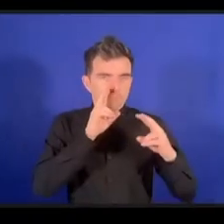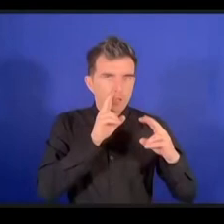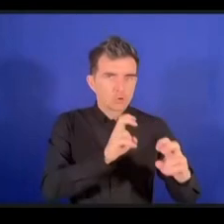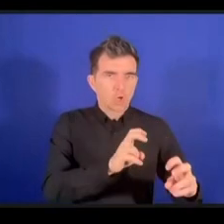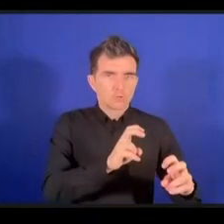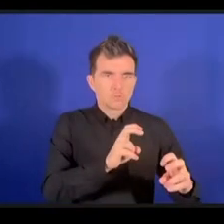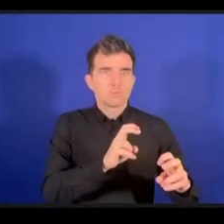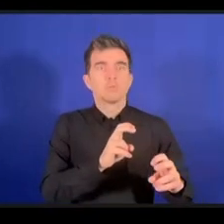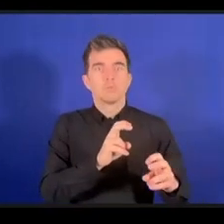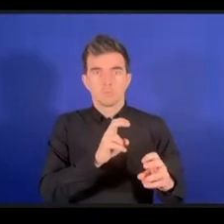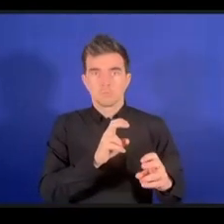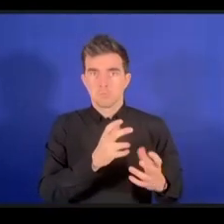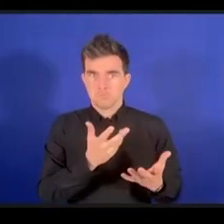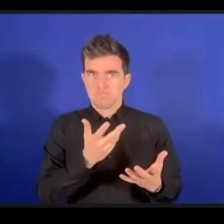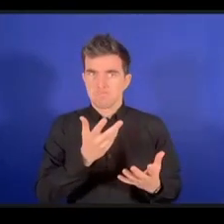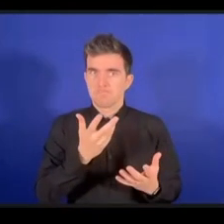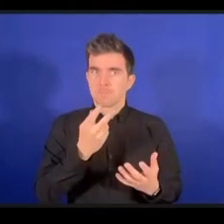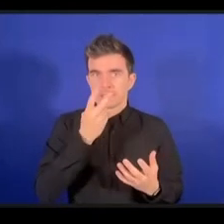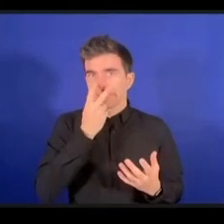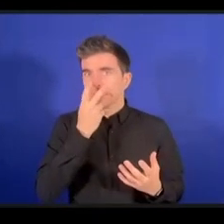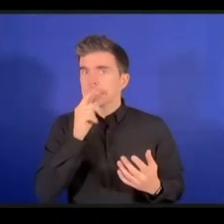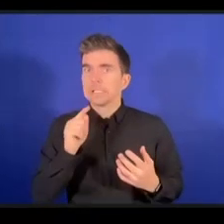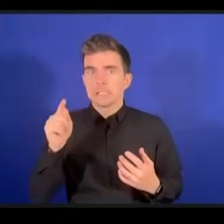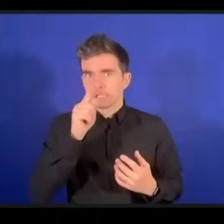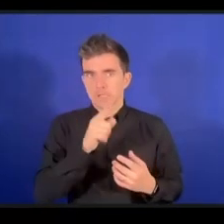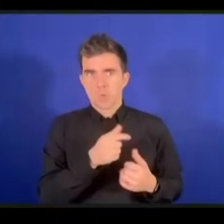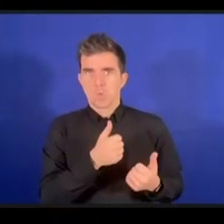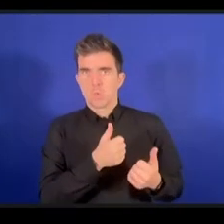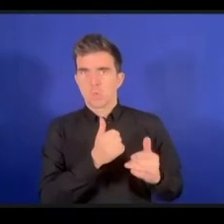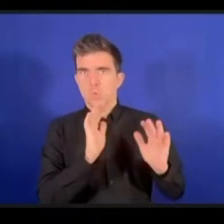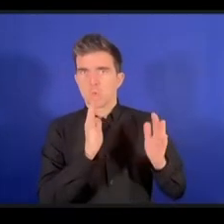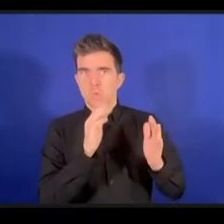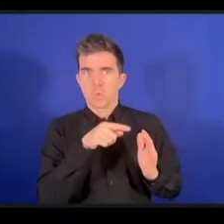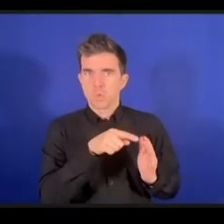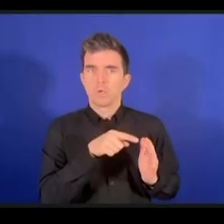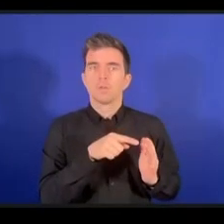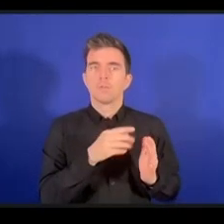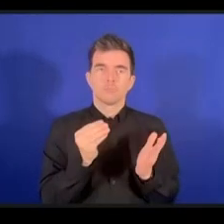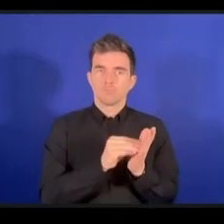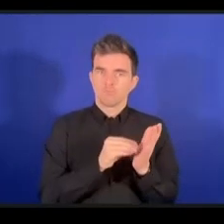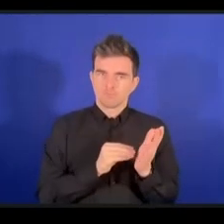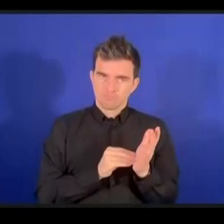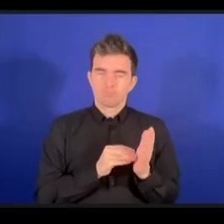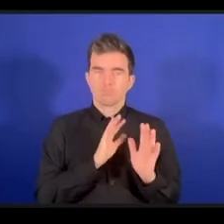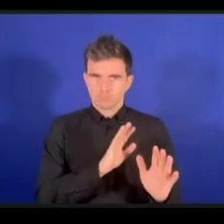就像我们刚才讲的，在这个议程上面的这些内容，